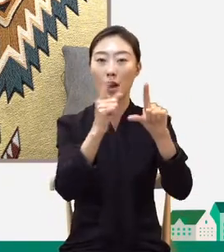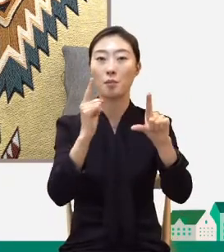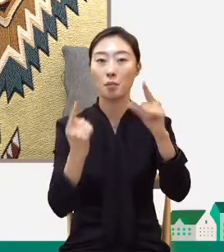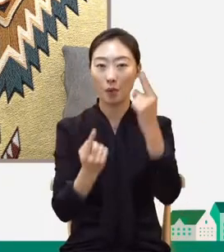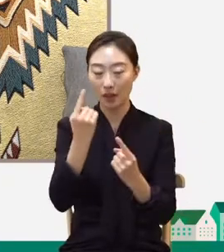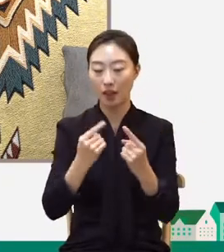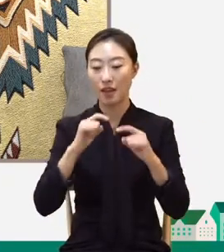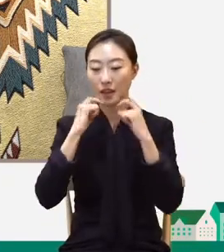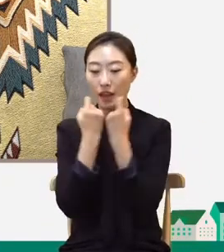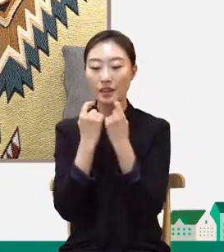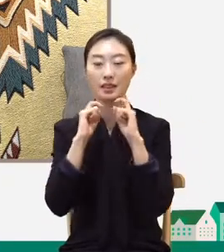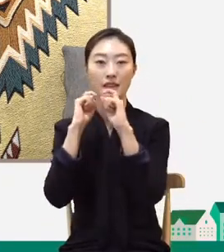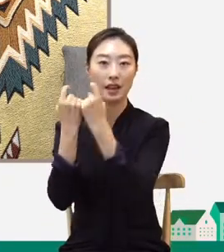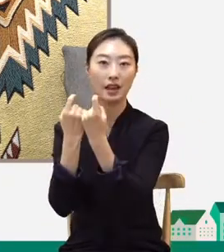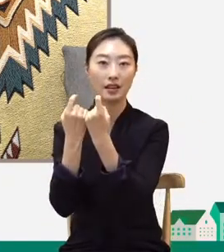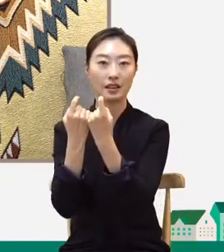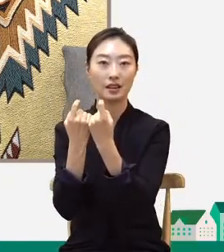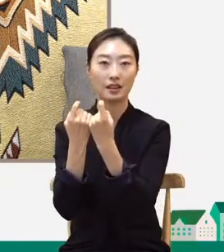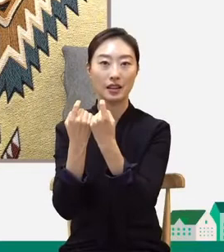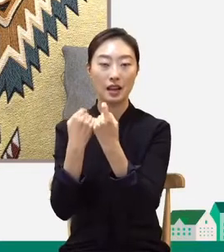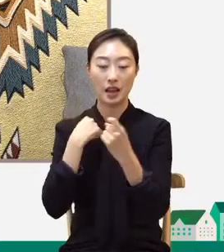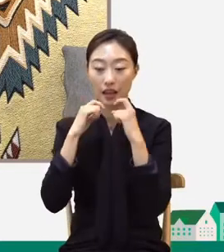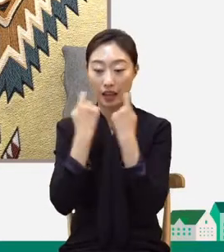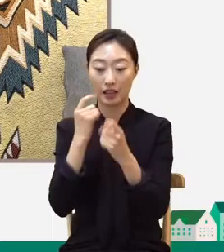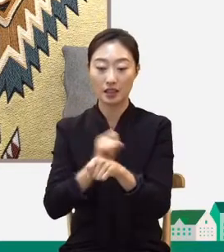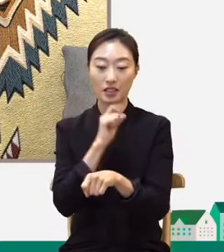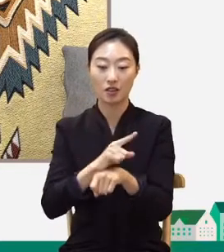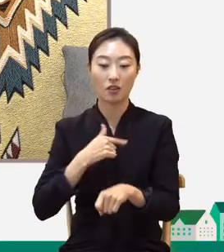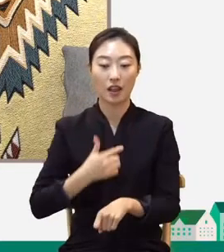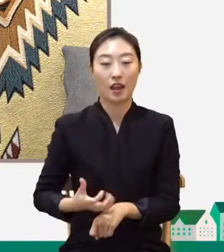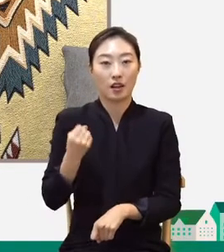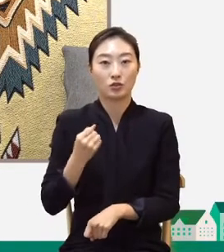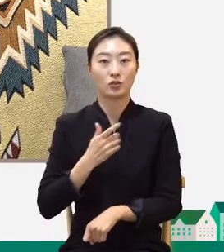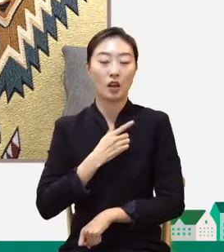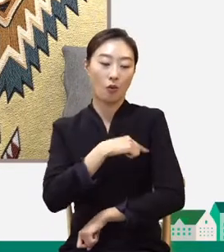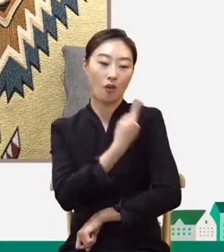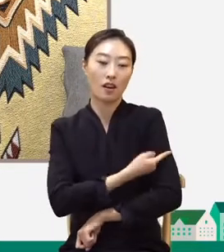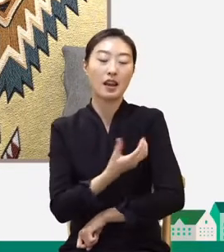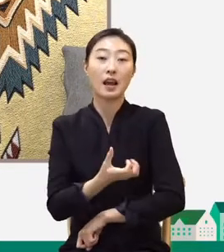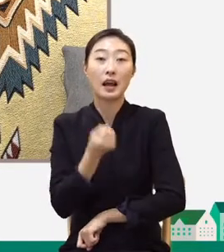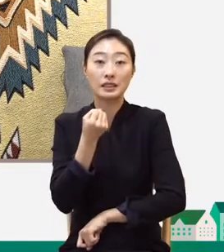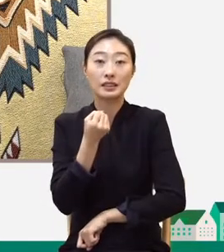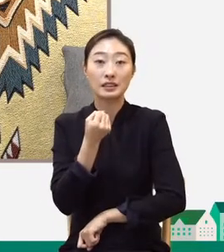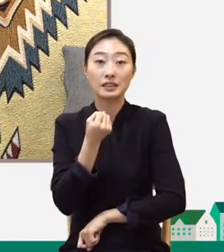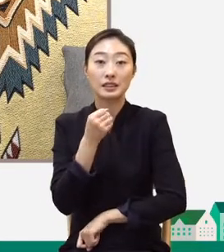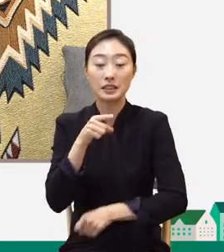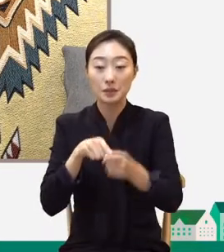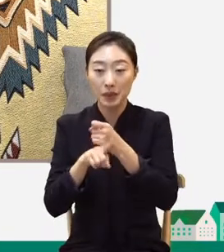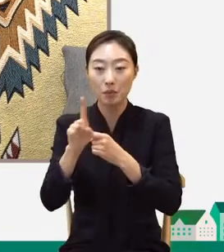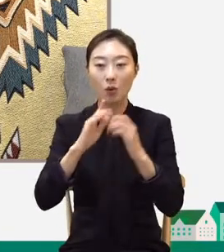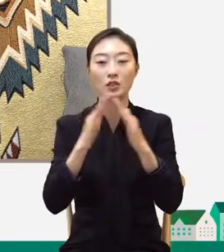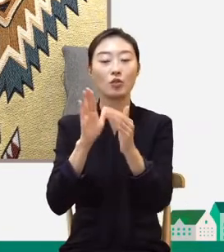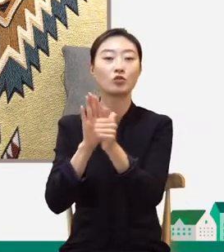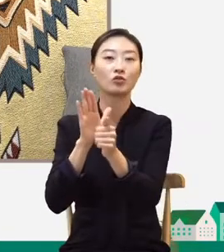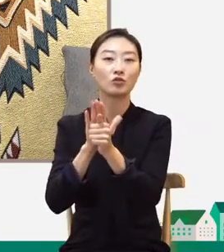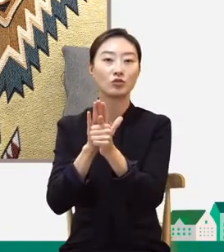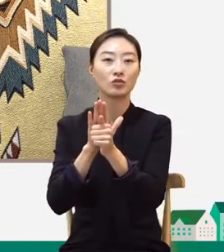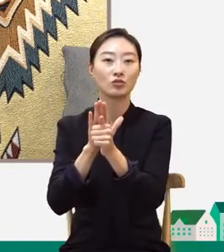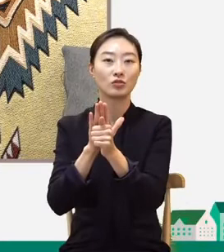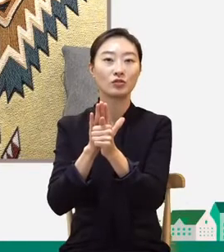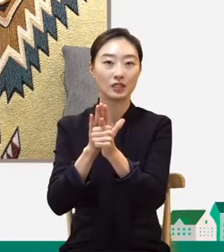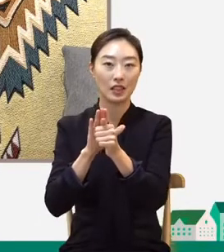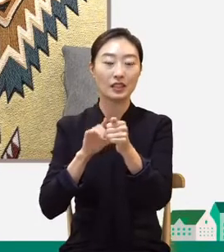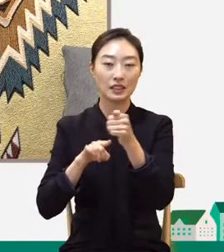개인이 개별화된 개인이 되어간다는 삶을 갖게 되는 게 지원주택의 특징이잖아요. 그런데 그런 것을